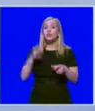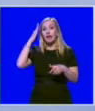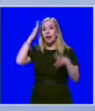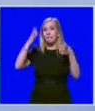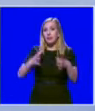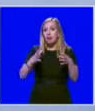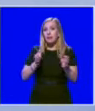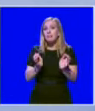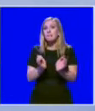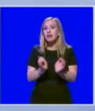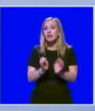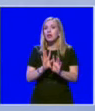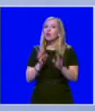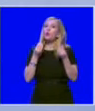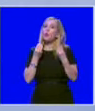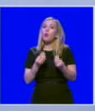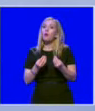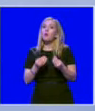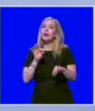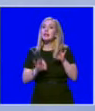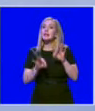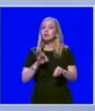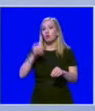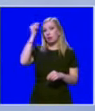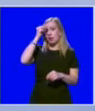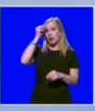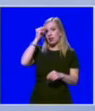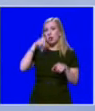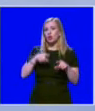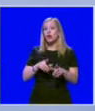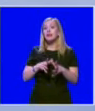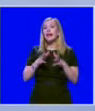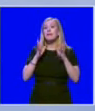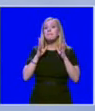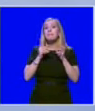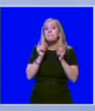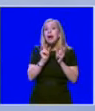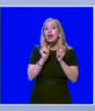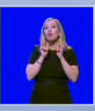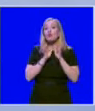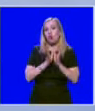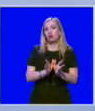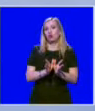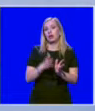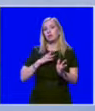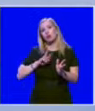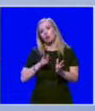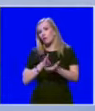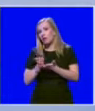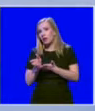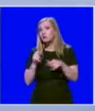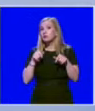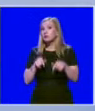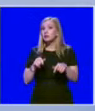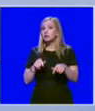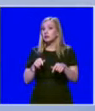на мълцинството е някакъв добър избор за България. Той в момента е най-малко лошия вариант за България. Защото имаме и друг вариант, в който седящия